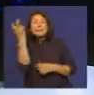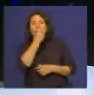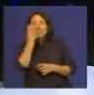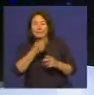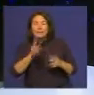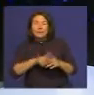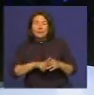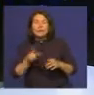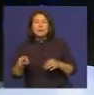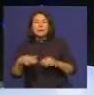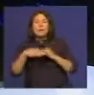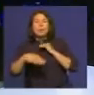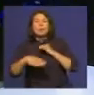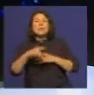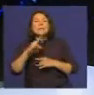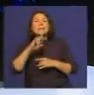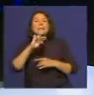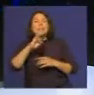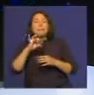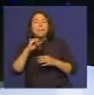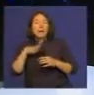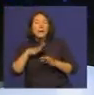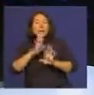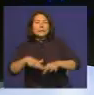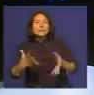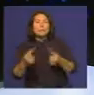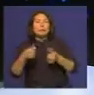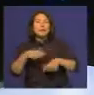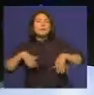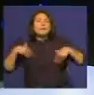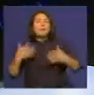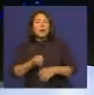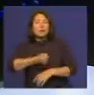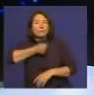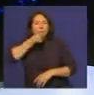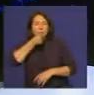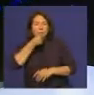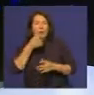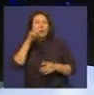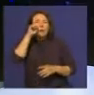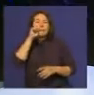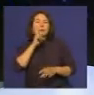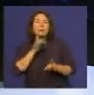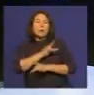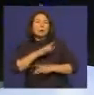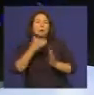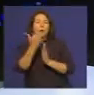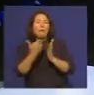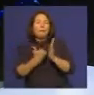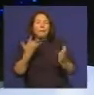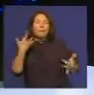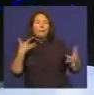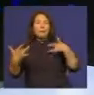самом центре города, на площади Интемак. С песнями и танцами дошколята принимали поздравления от взрослых, наслаждались праздничным концертом,